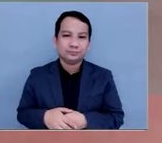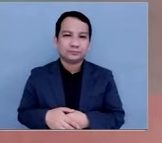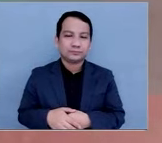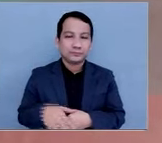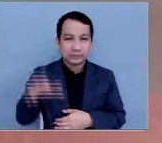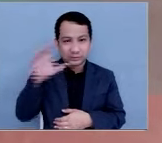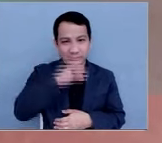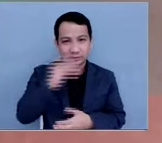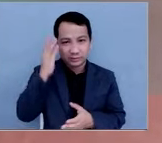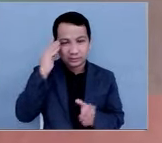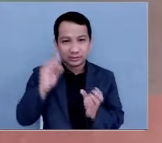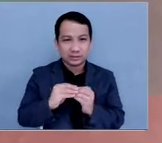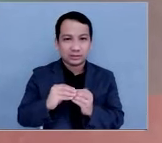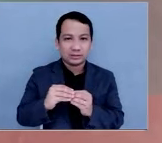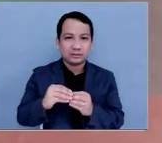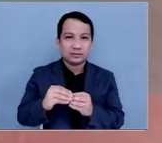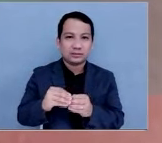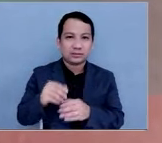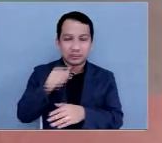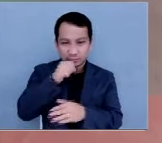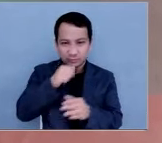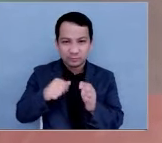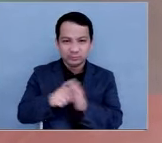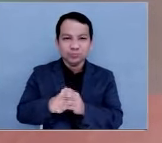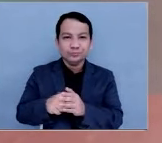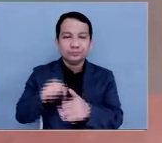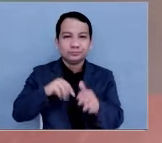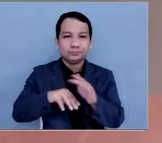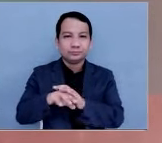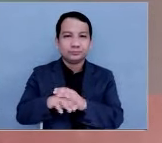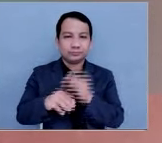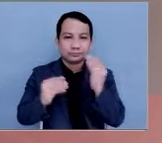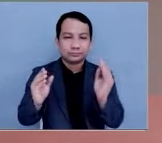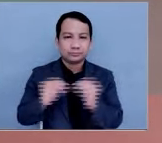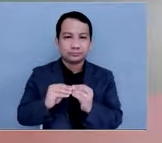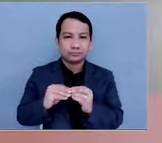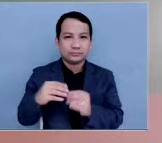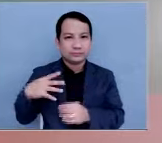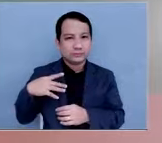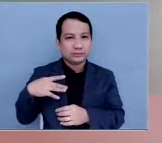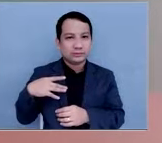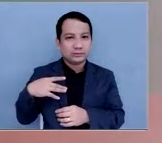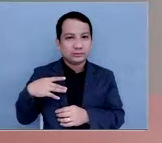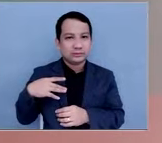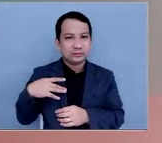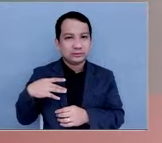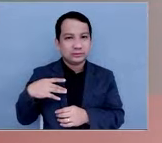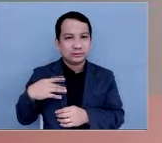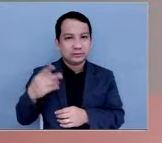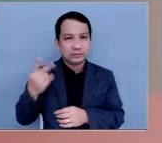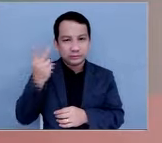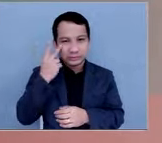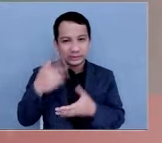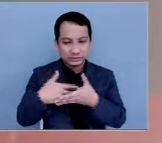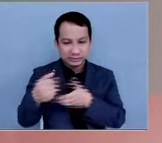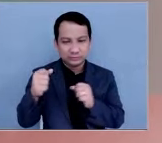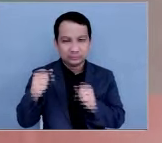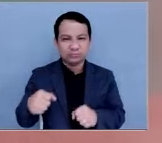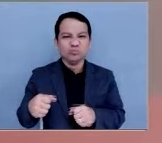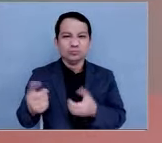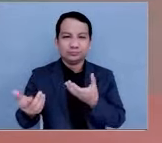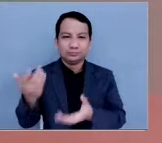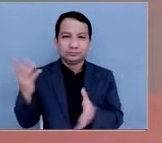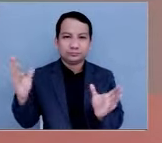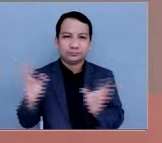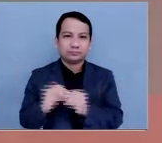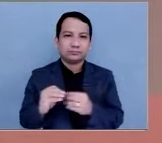ilang netizen, may nagtatago daw sa likod ng shelf at inaabangan lang ito ni Muning na lalabas. Posible rin daw